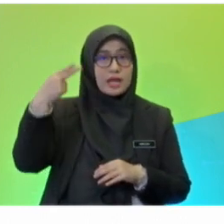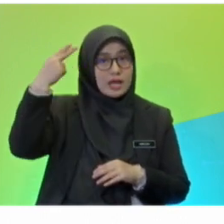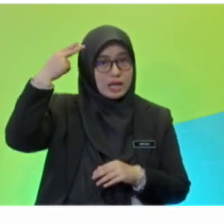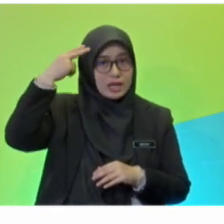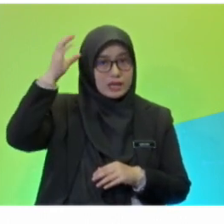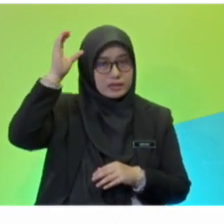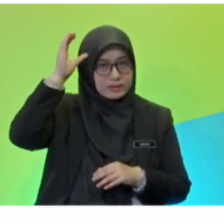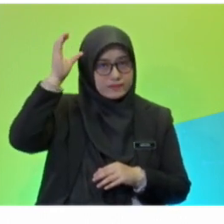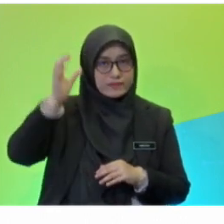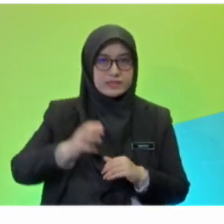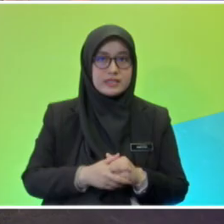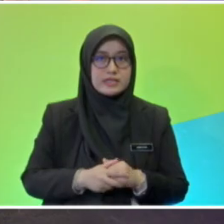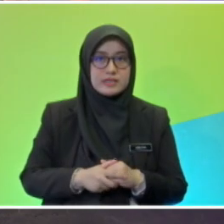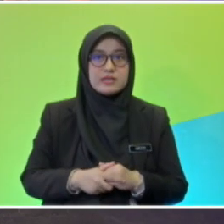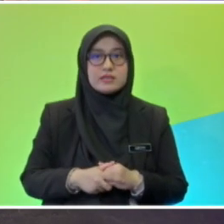banget